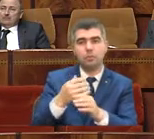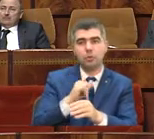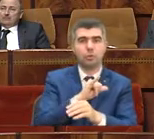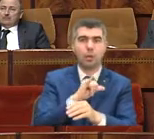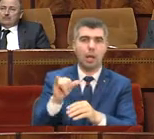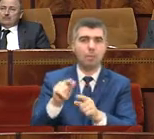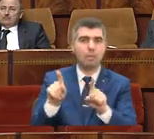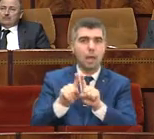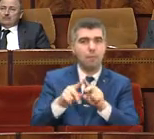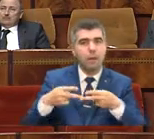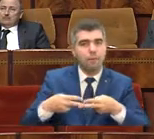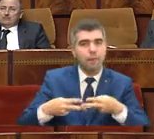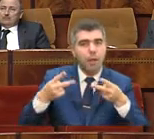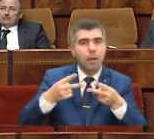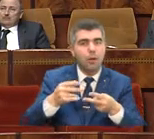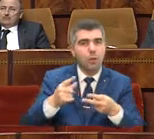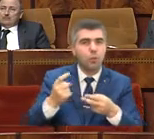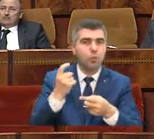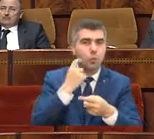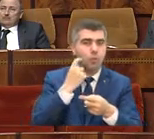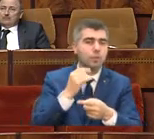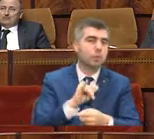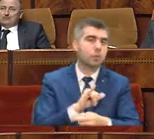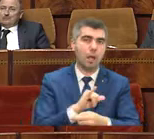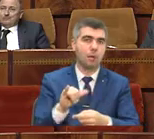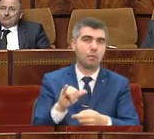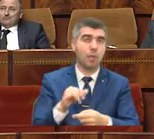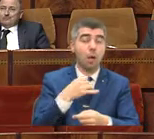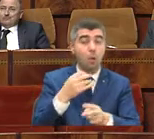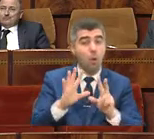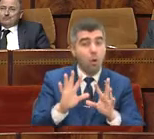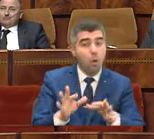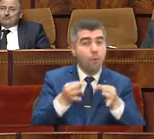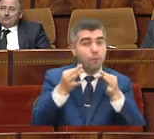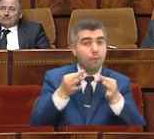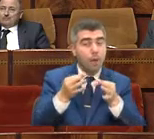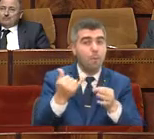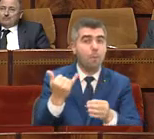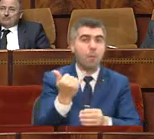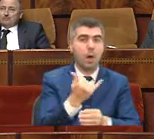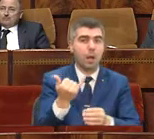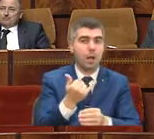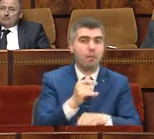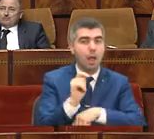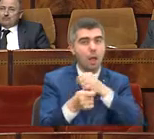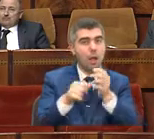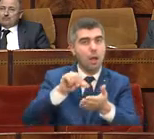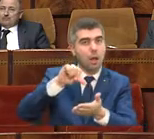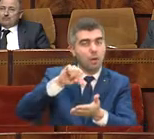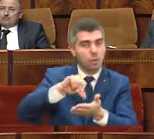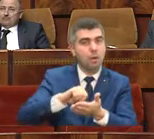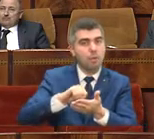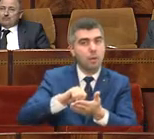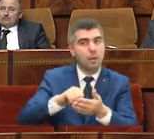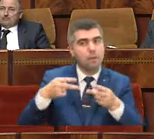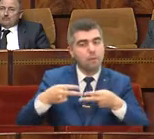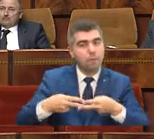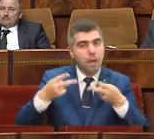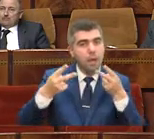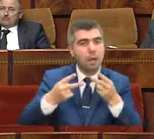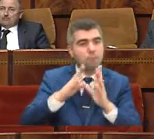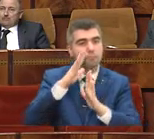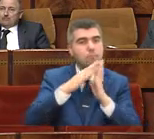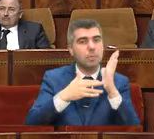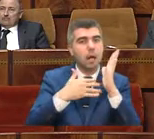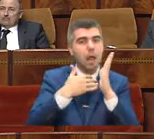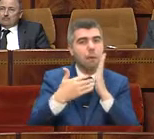التسويف. السيد الوزير عطيونا حلول العالم القروي، وجاء عندكم في التصريح الحكومي ديالكم واحد العدد ديال